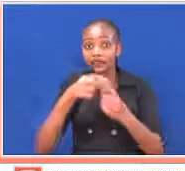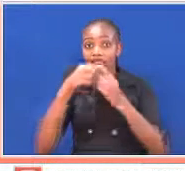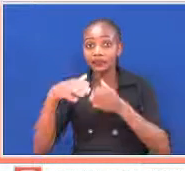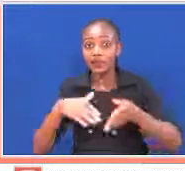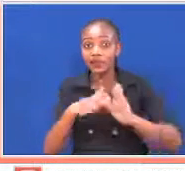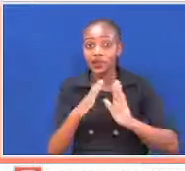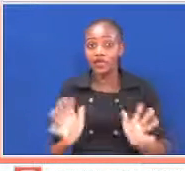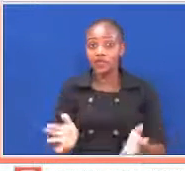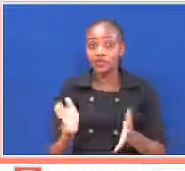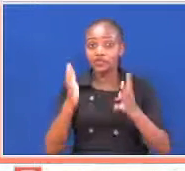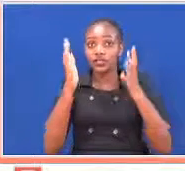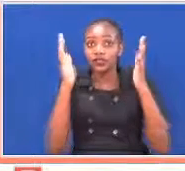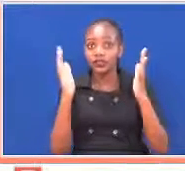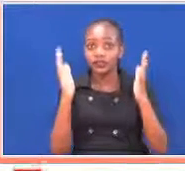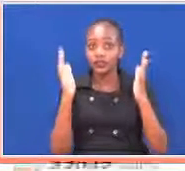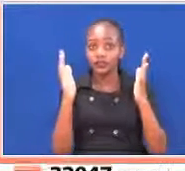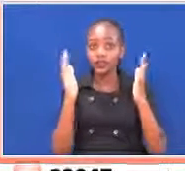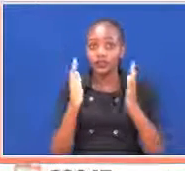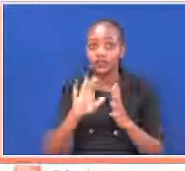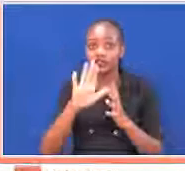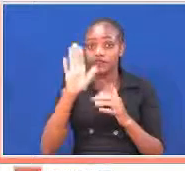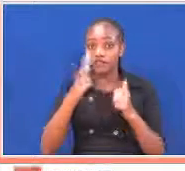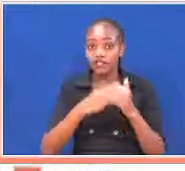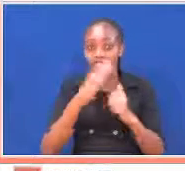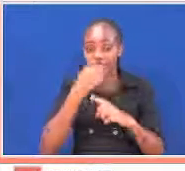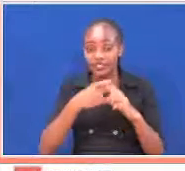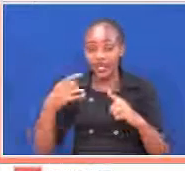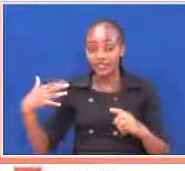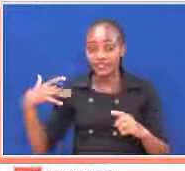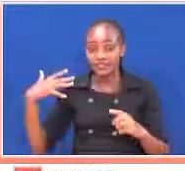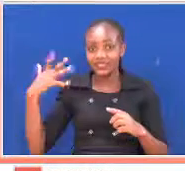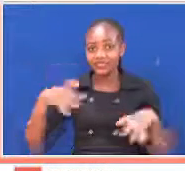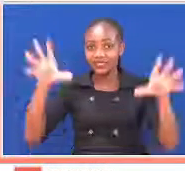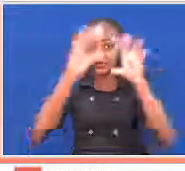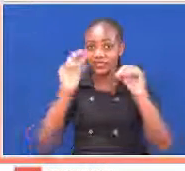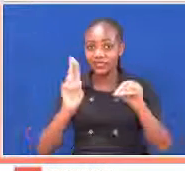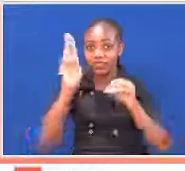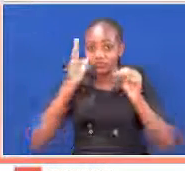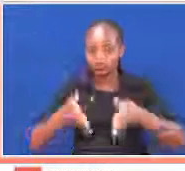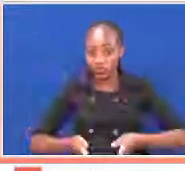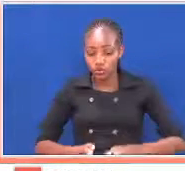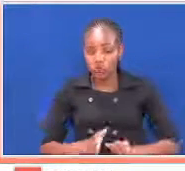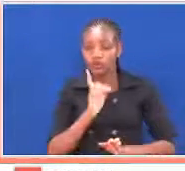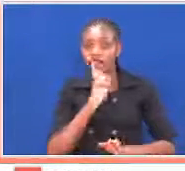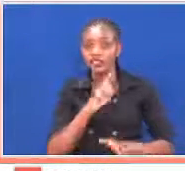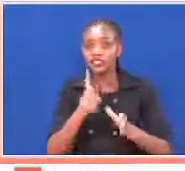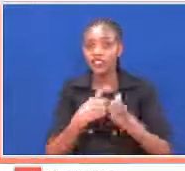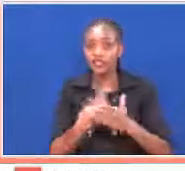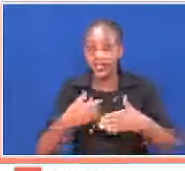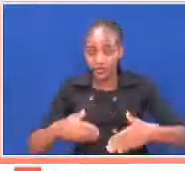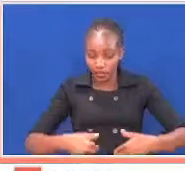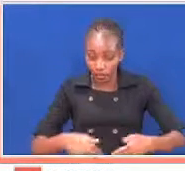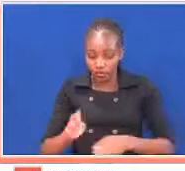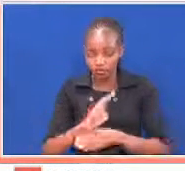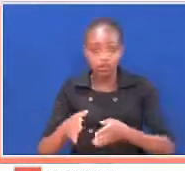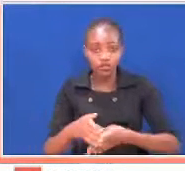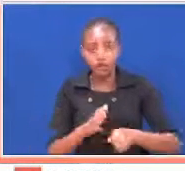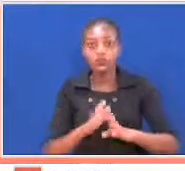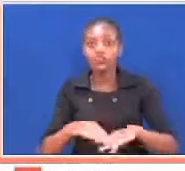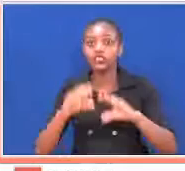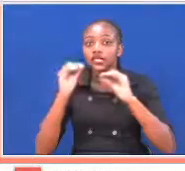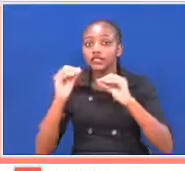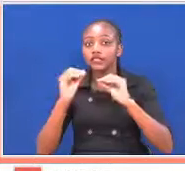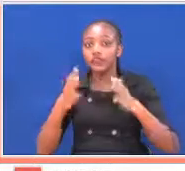kusherehekea mwaka wa 59 tangu kuzaliwa kwa Rais Uhuru Kenyatta. Walitumia hafla hiyo kuhamasisha